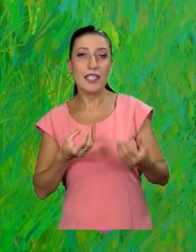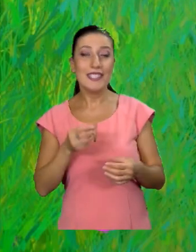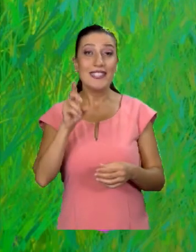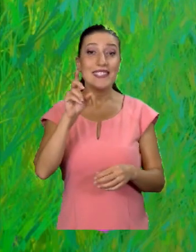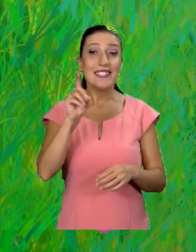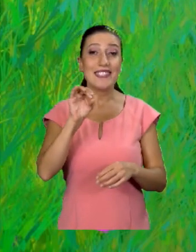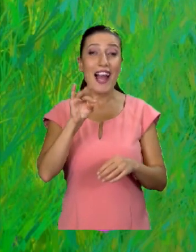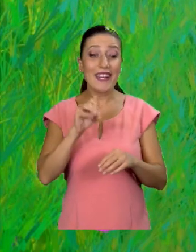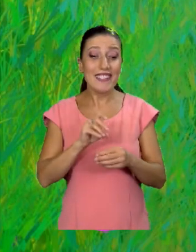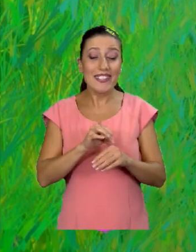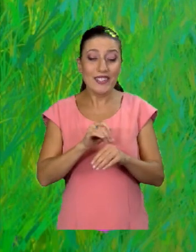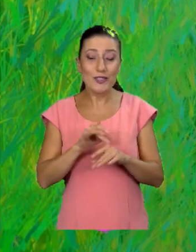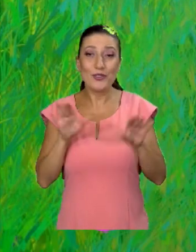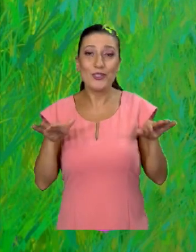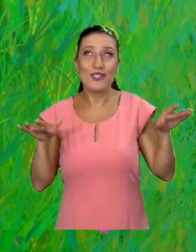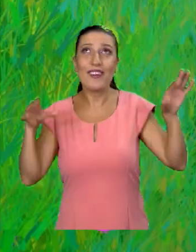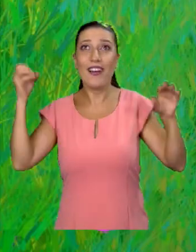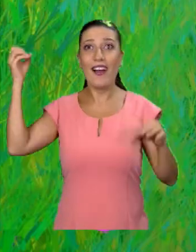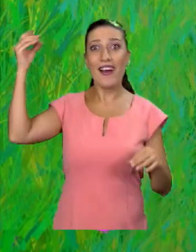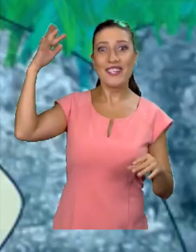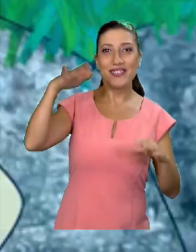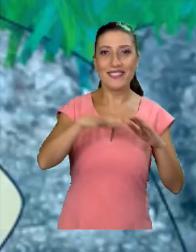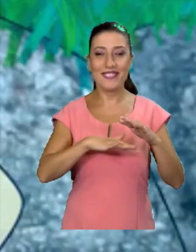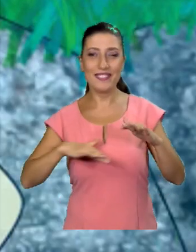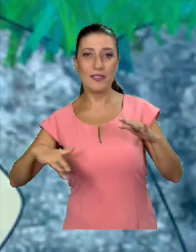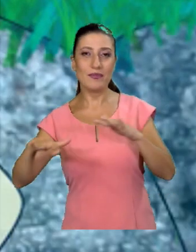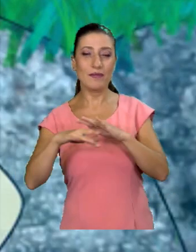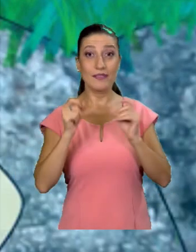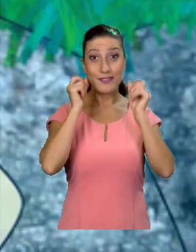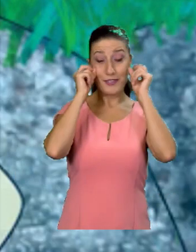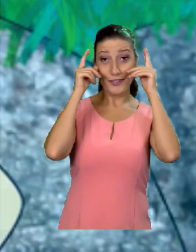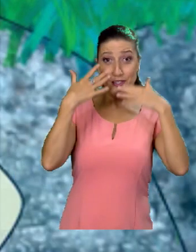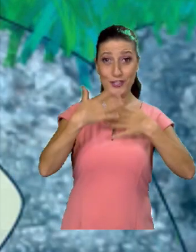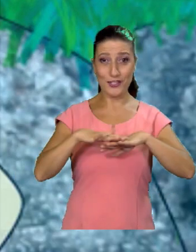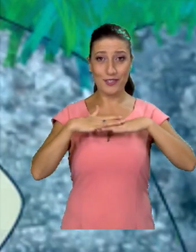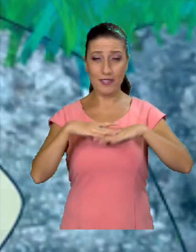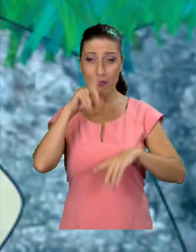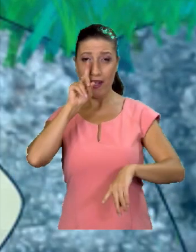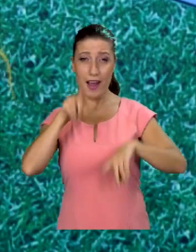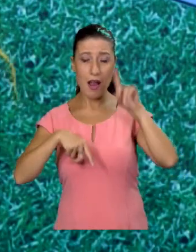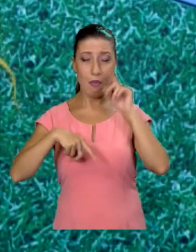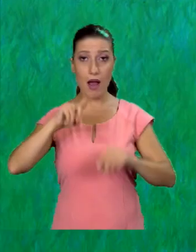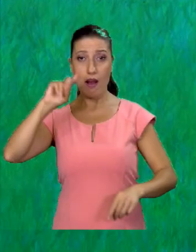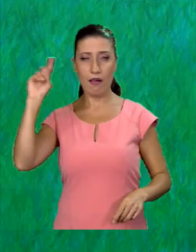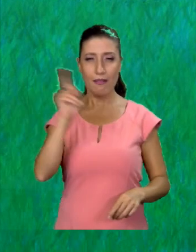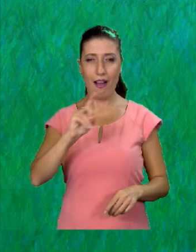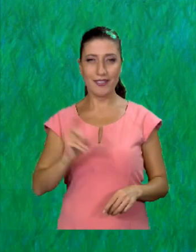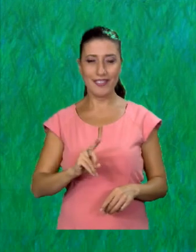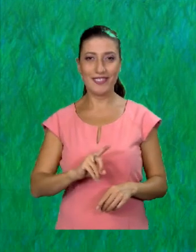զատիկներ են թրջկոտում արևի տակ, ու զարկում է գիշերով մեկ-մեկ կայծակ,